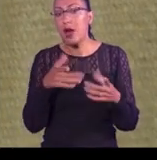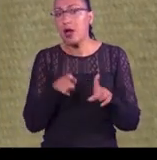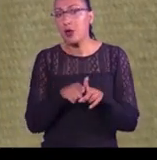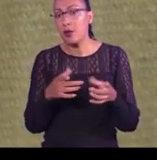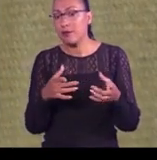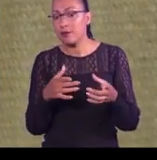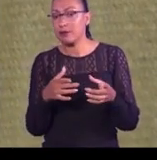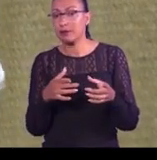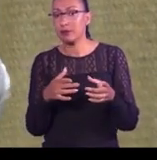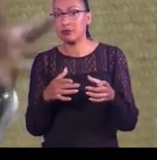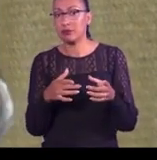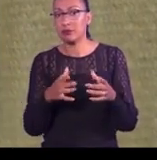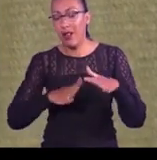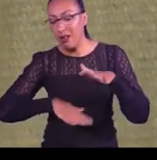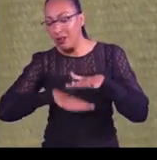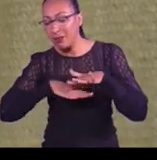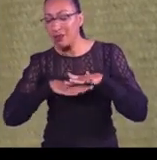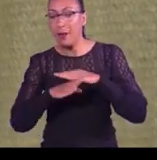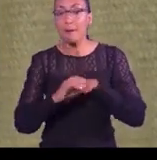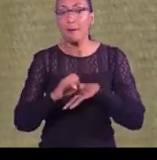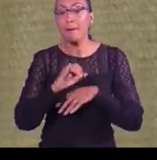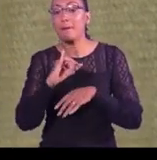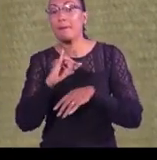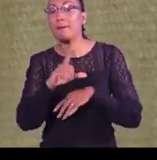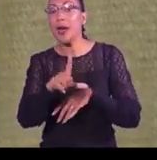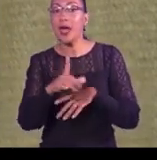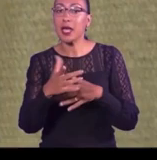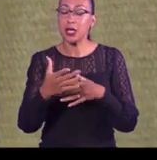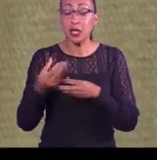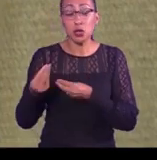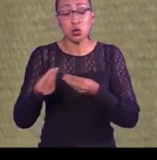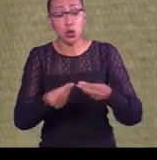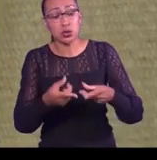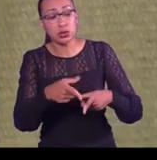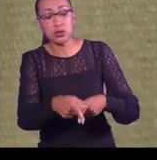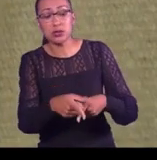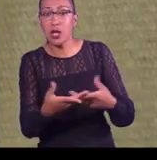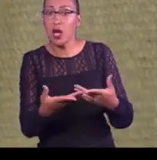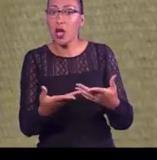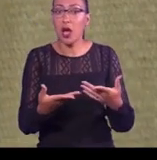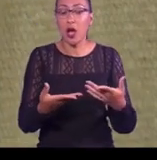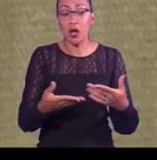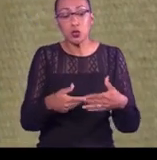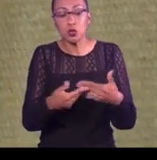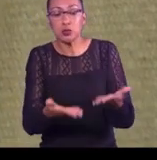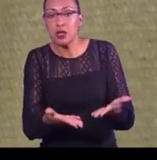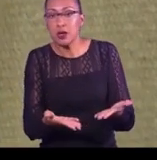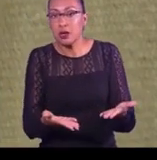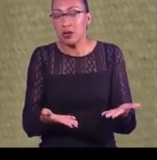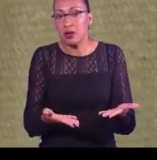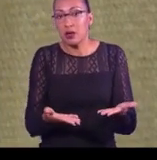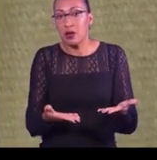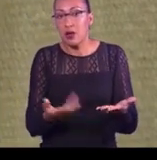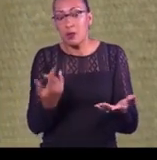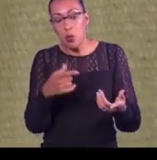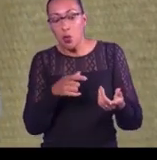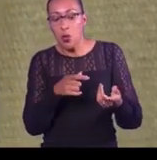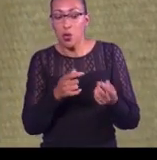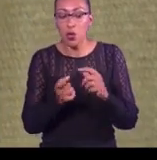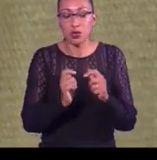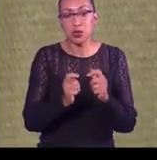bail provisoire qu'on nous octroie, qu'on nous donne dans le coin d'une rue ou de négociation avec